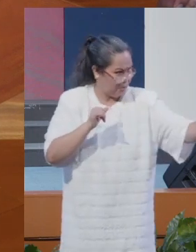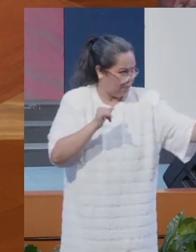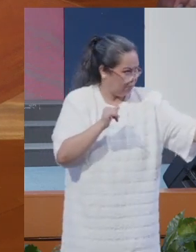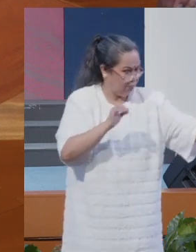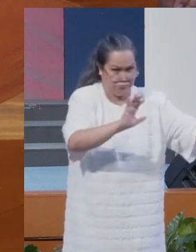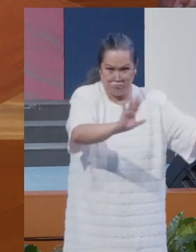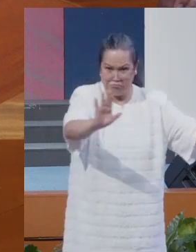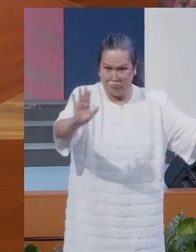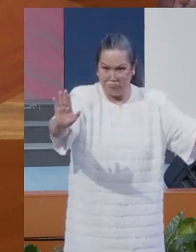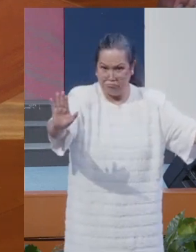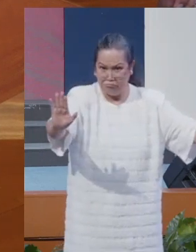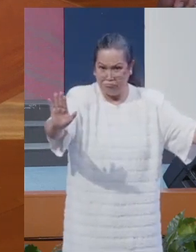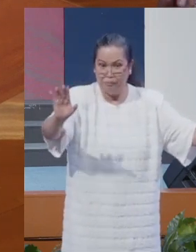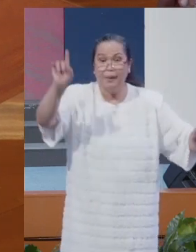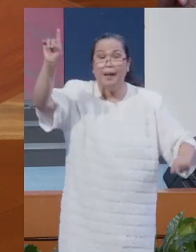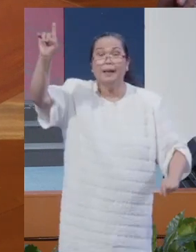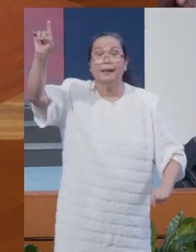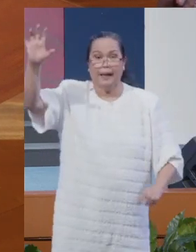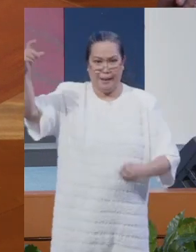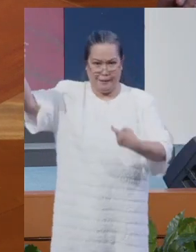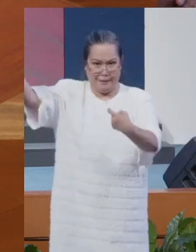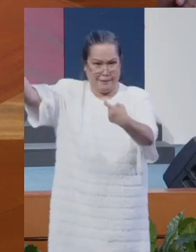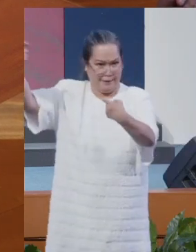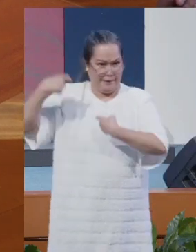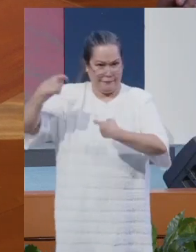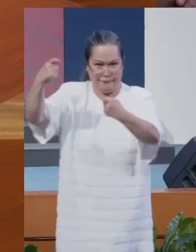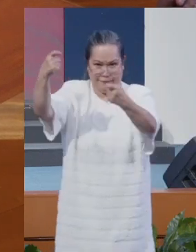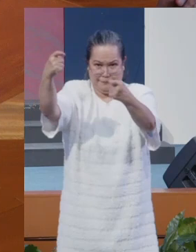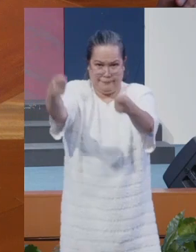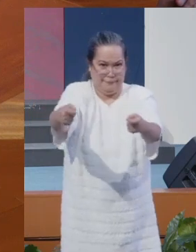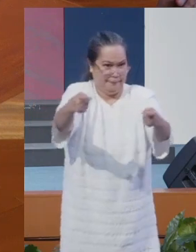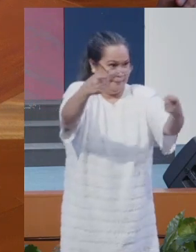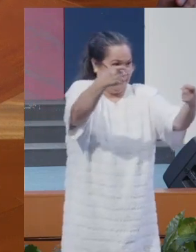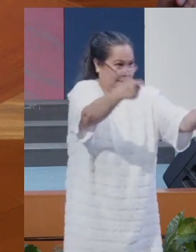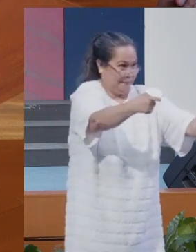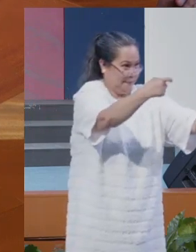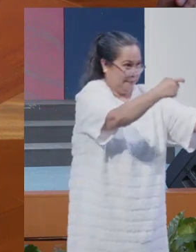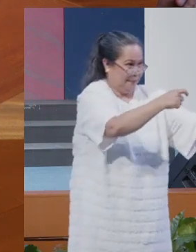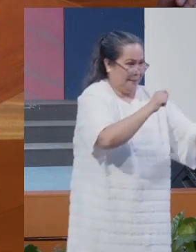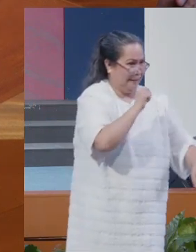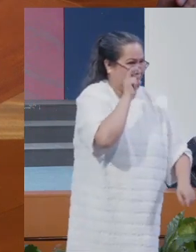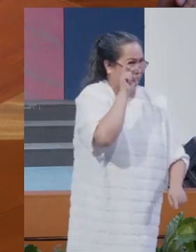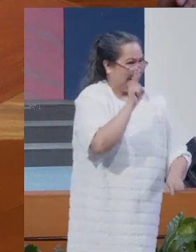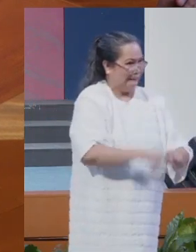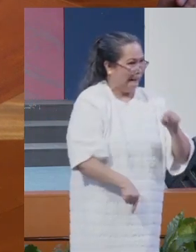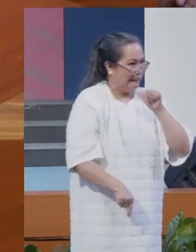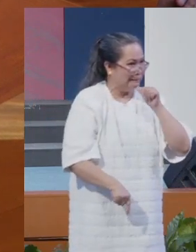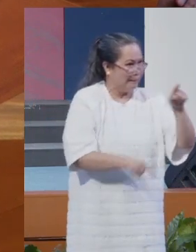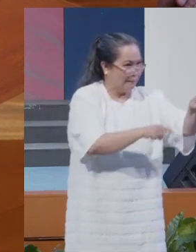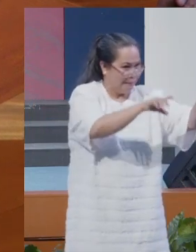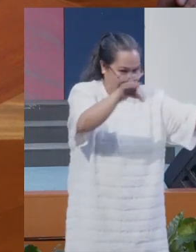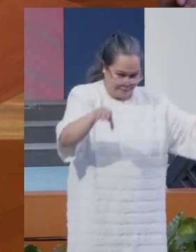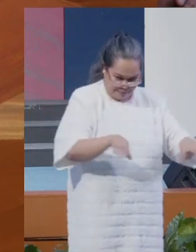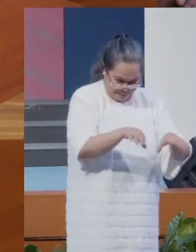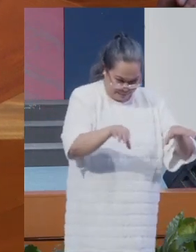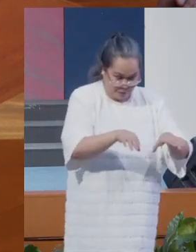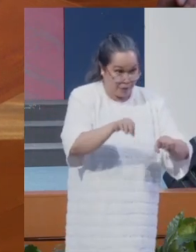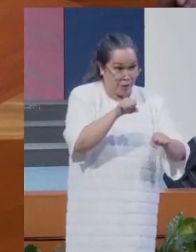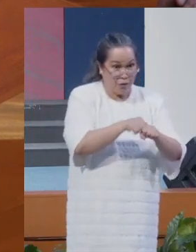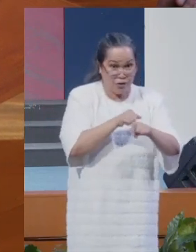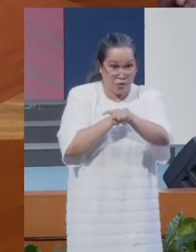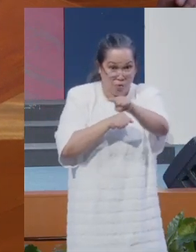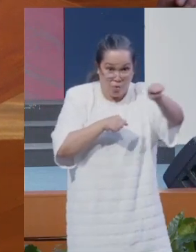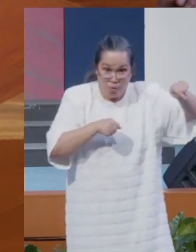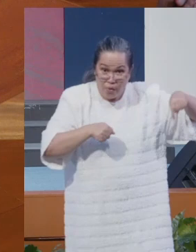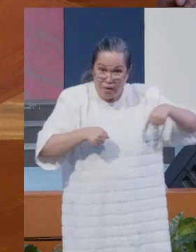not your own doing. It is the gift of God, not a result of works. Linaw, no? So that no one